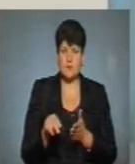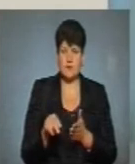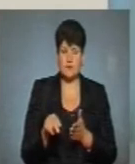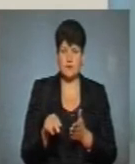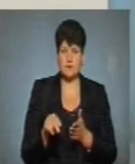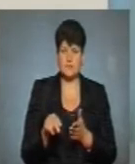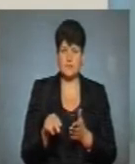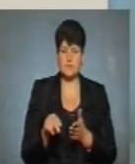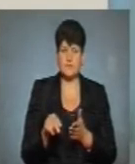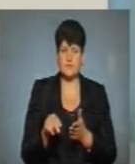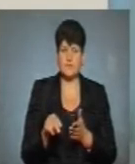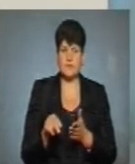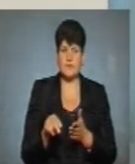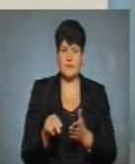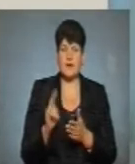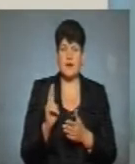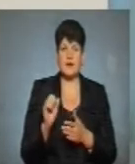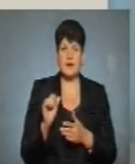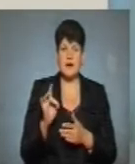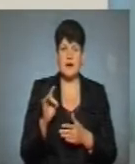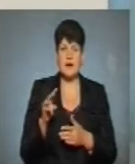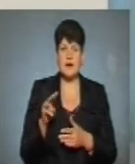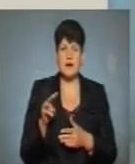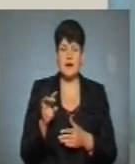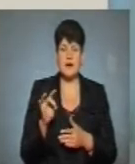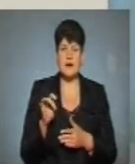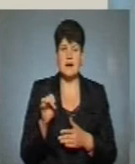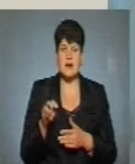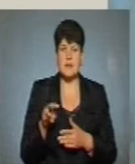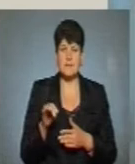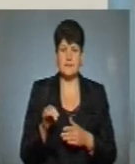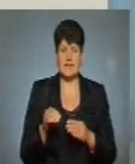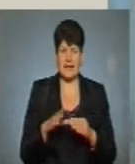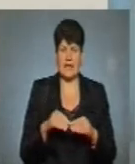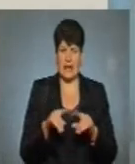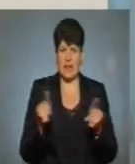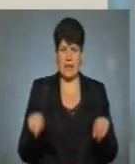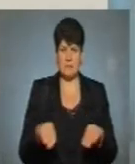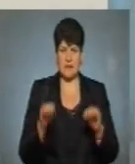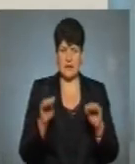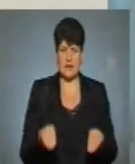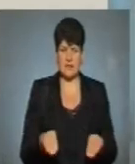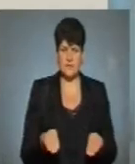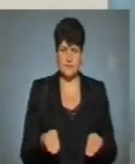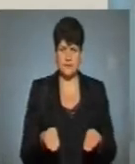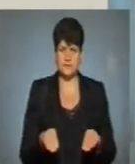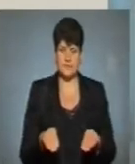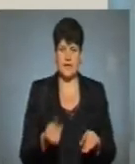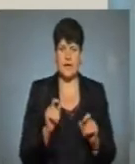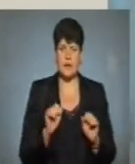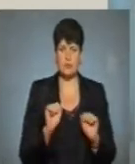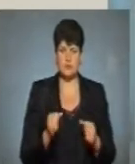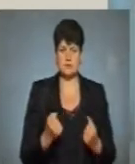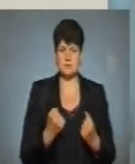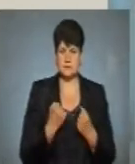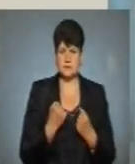таких так званих карематів, такого килимового покриття, яке буде безпечне